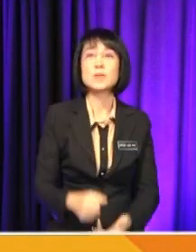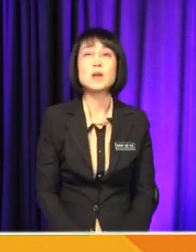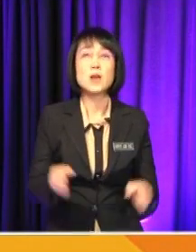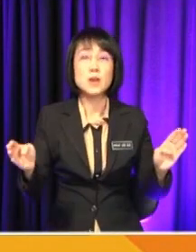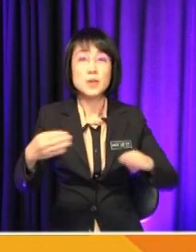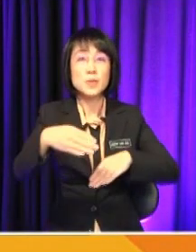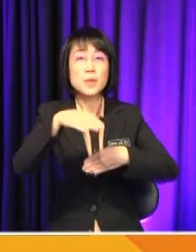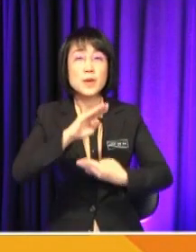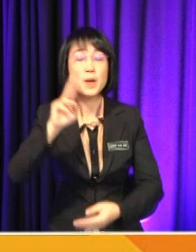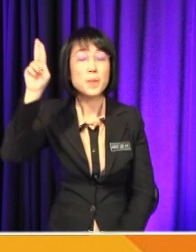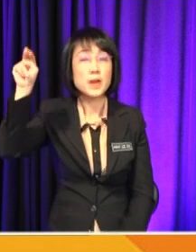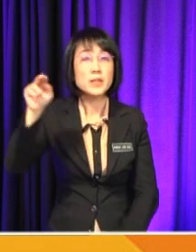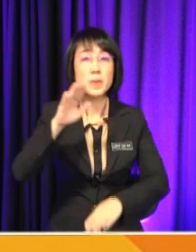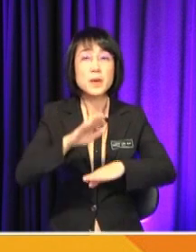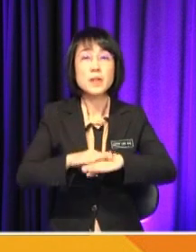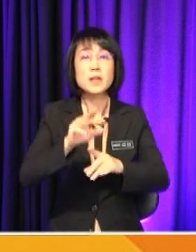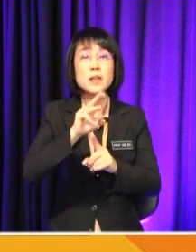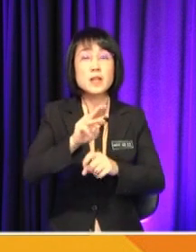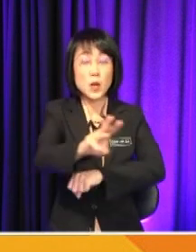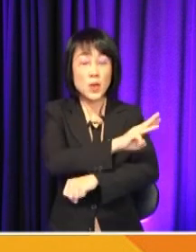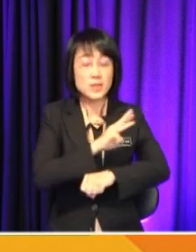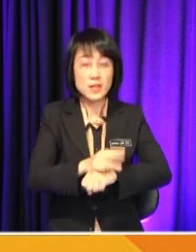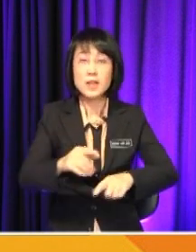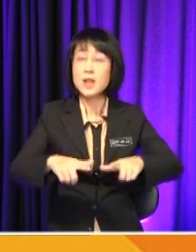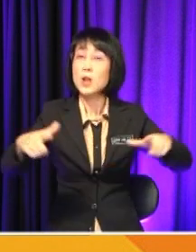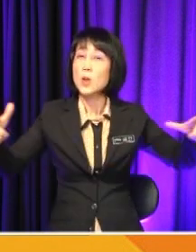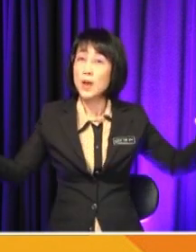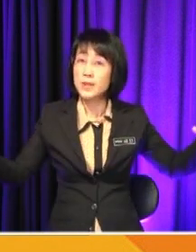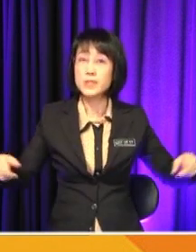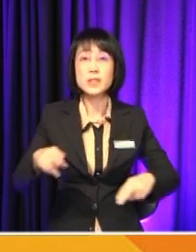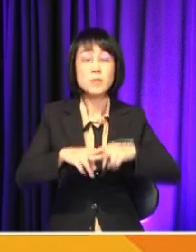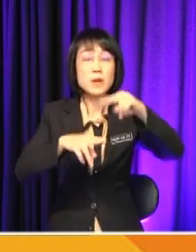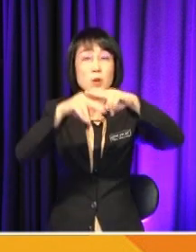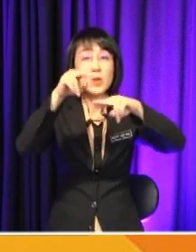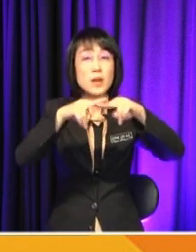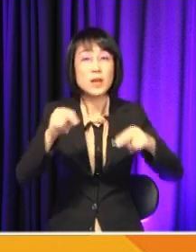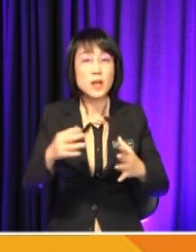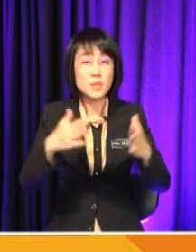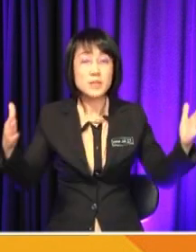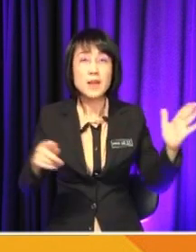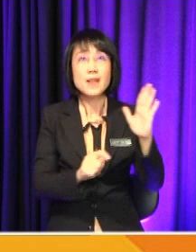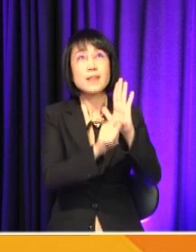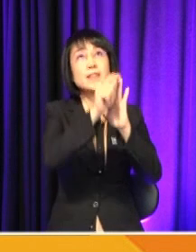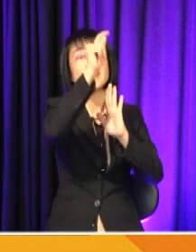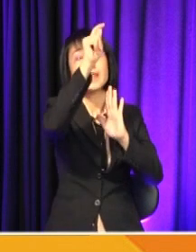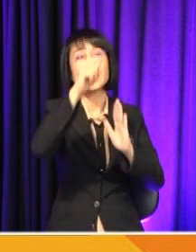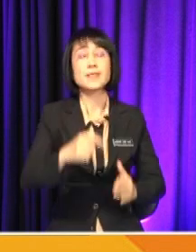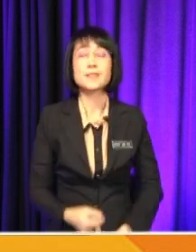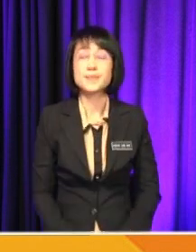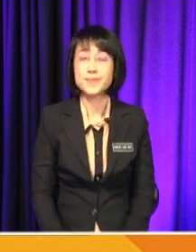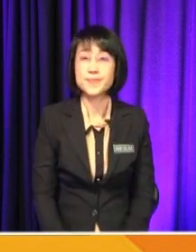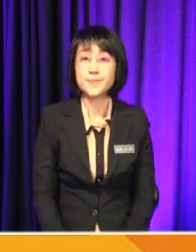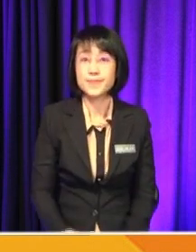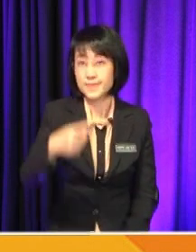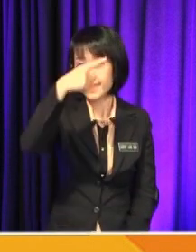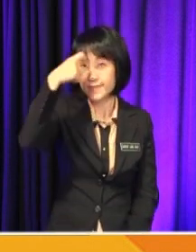eee dipasang pada kawasan yang agak luas dan juga bangunan-bangunan yang besar dan juga yang tinggi karena ee